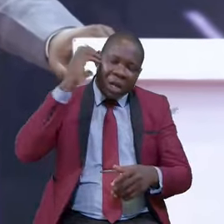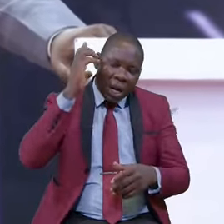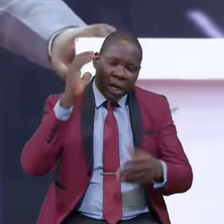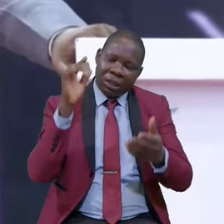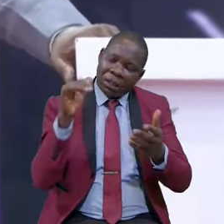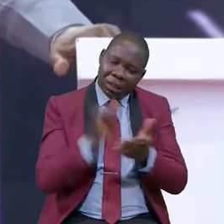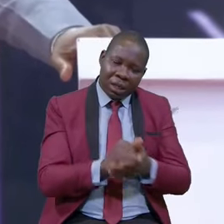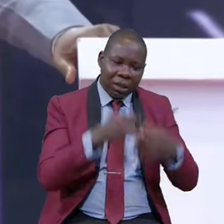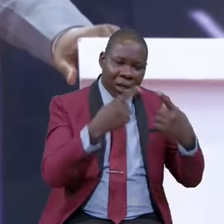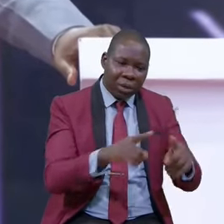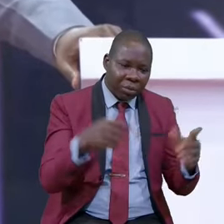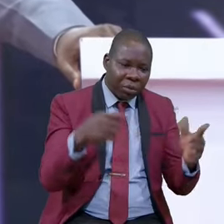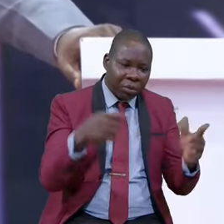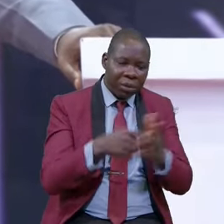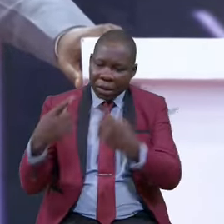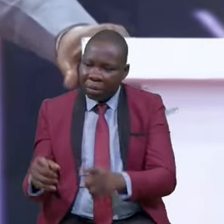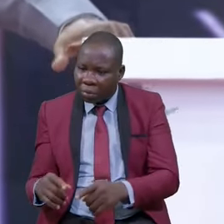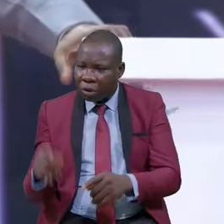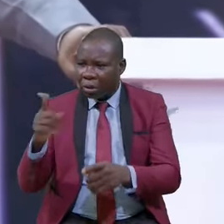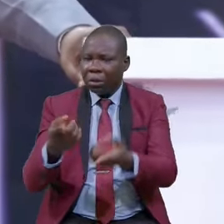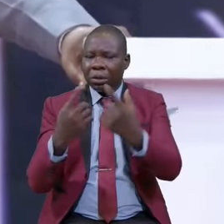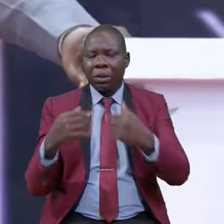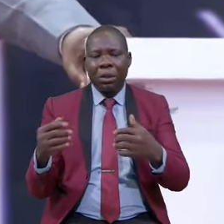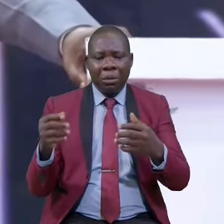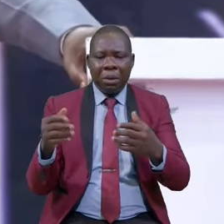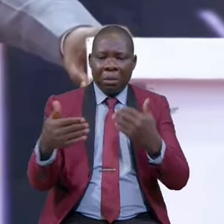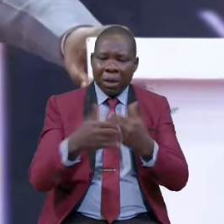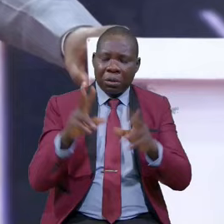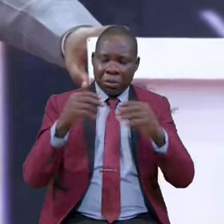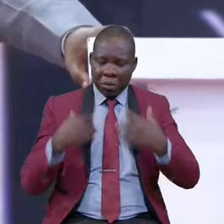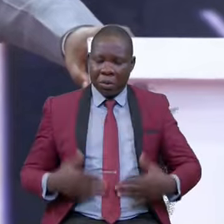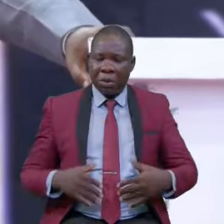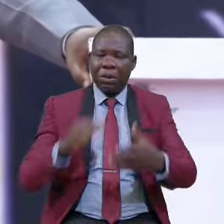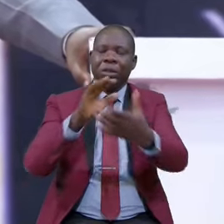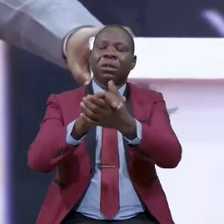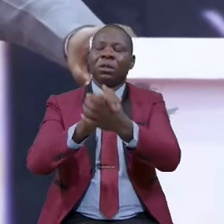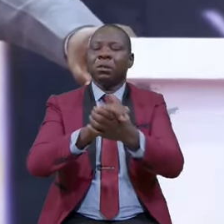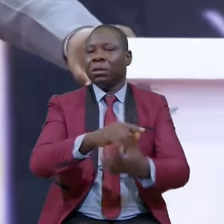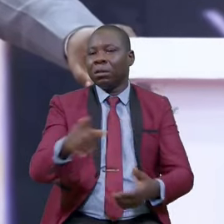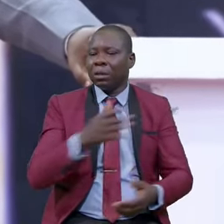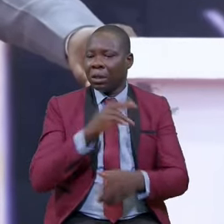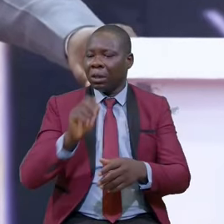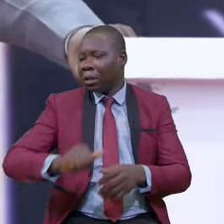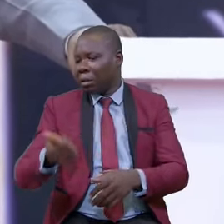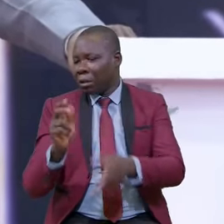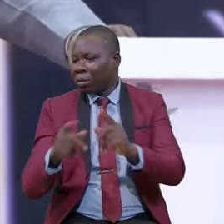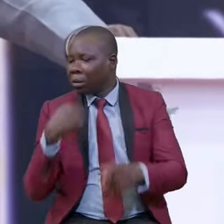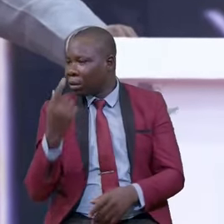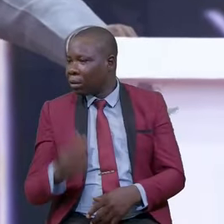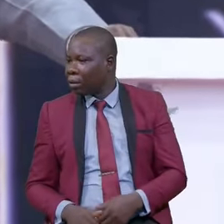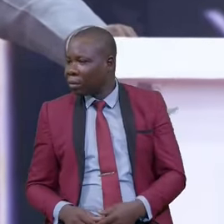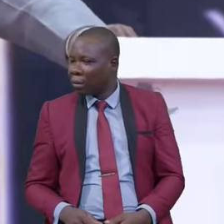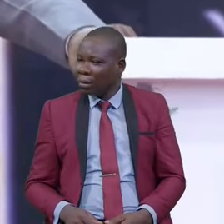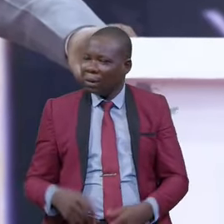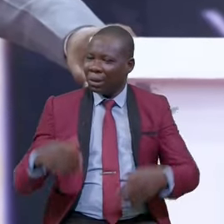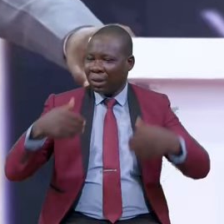ça. Tu reviens à la maison, ou bien tu es revenu dans ta localité, et les gens disent, ça c'est lui ça. Jeune homme,